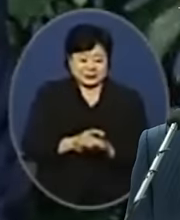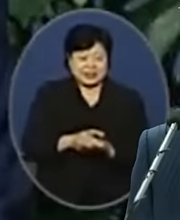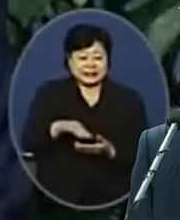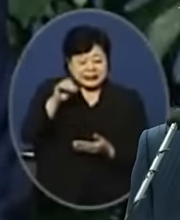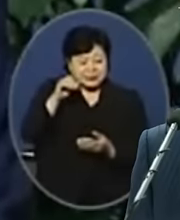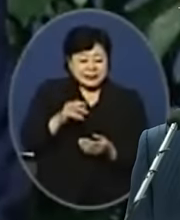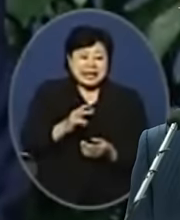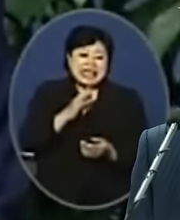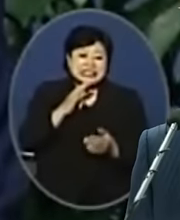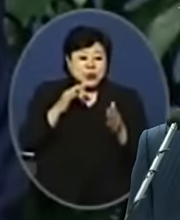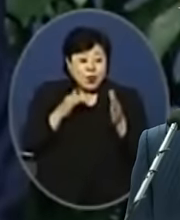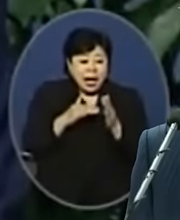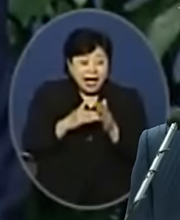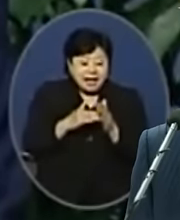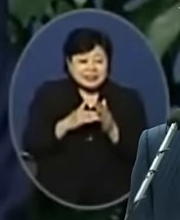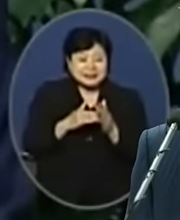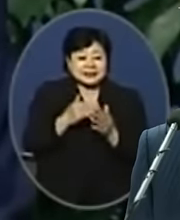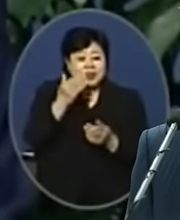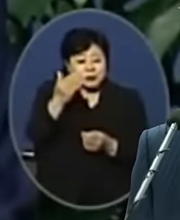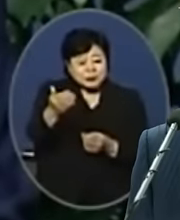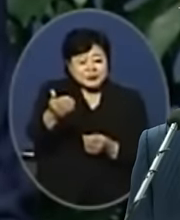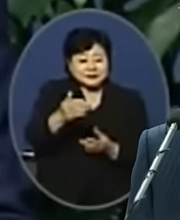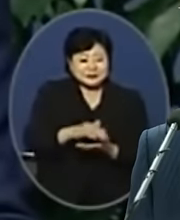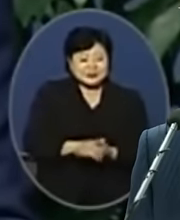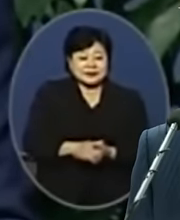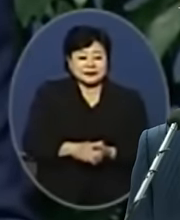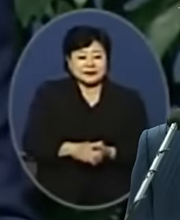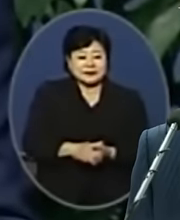창세기부터 계시록까지 여러분